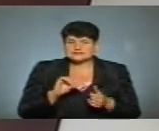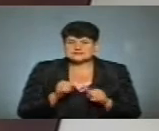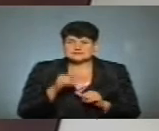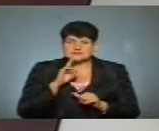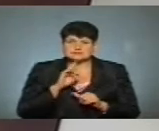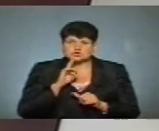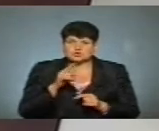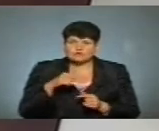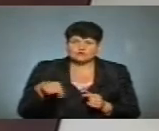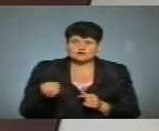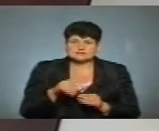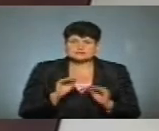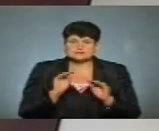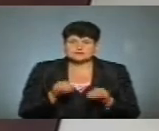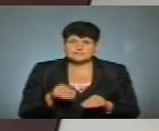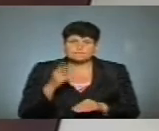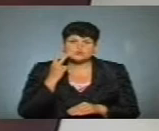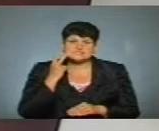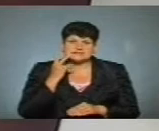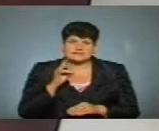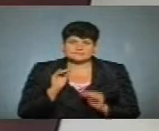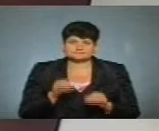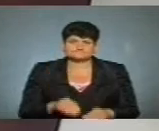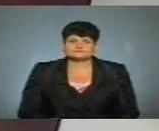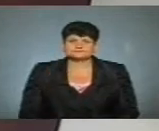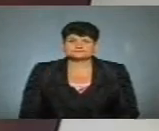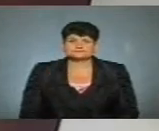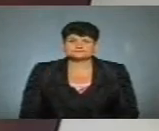кільця на цьому перехресті встановили постійне.